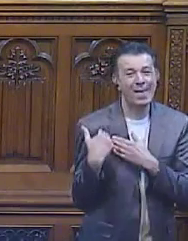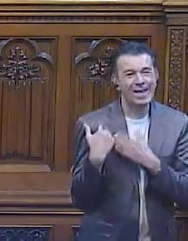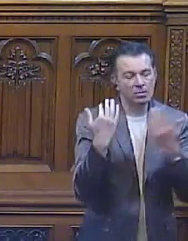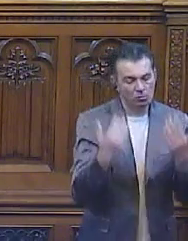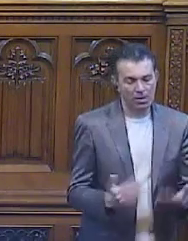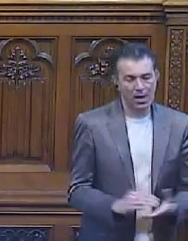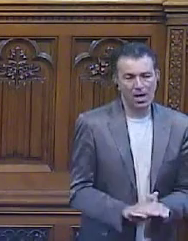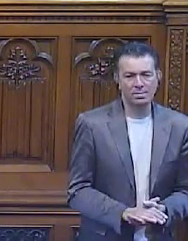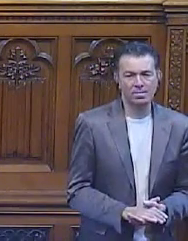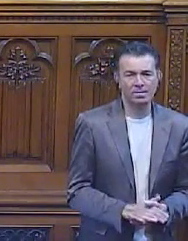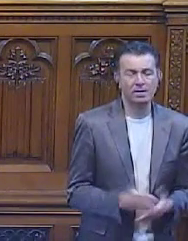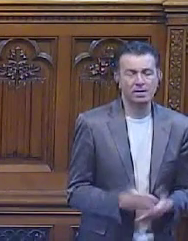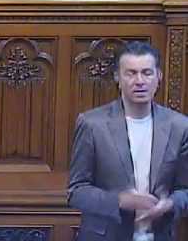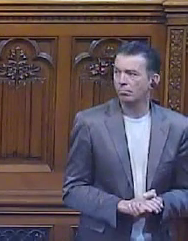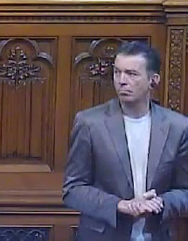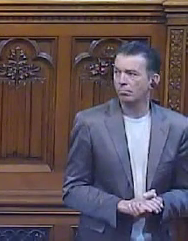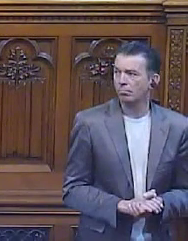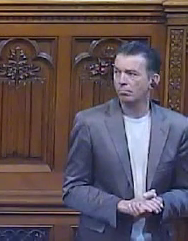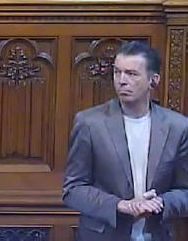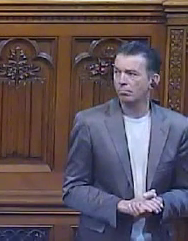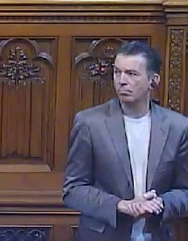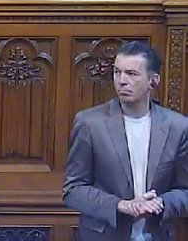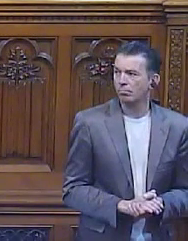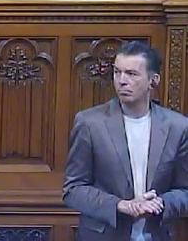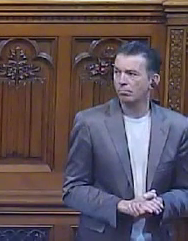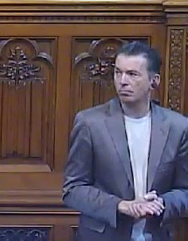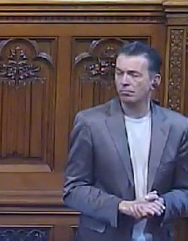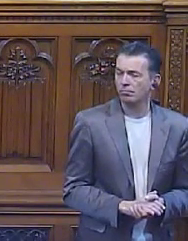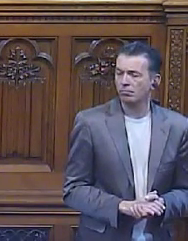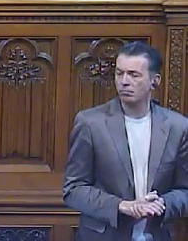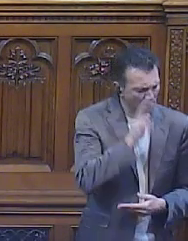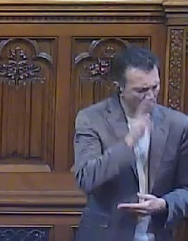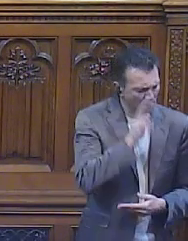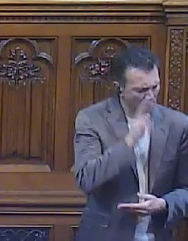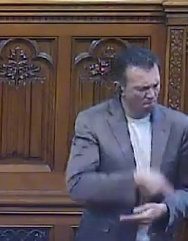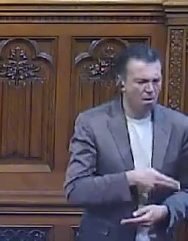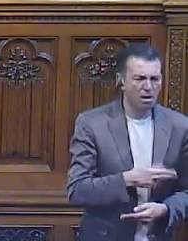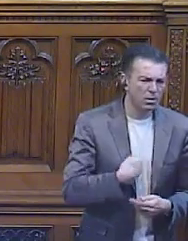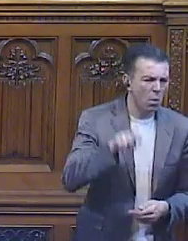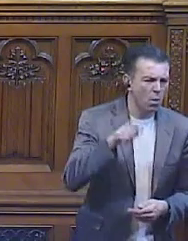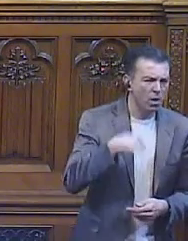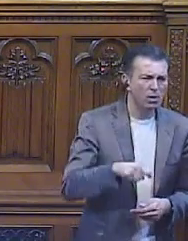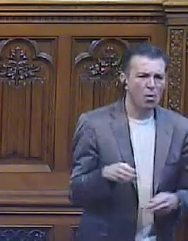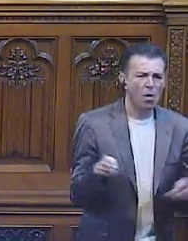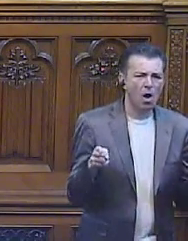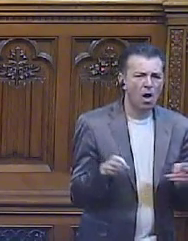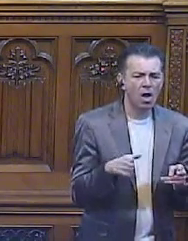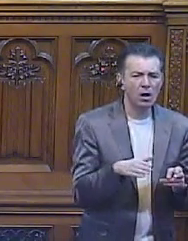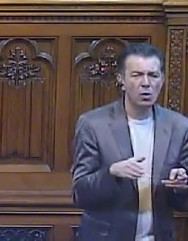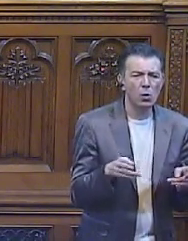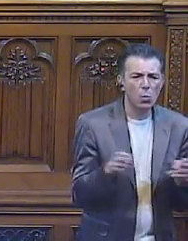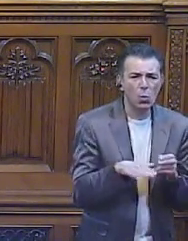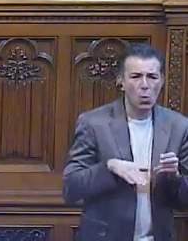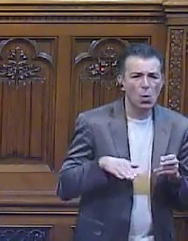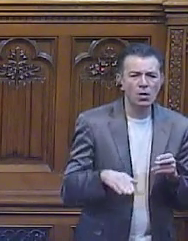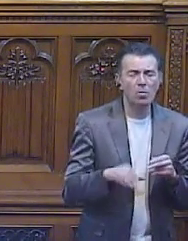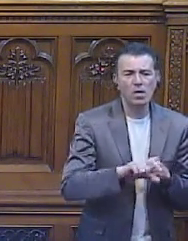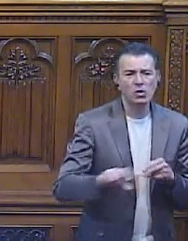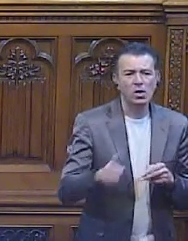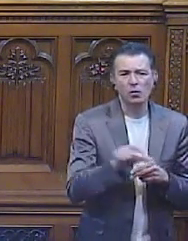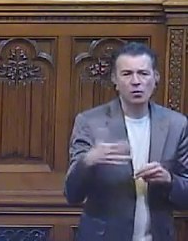Häupl-Belastungsbilanz, was denn alles teurer geworden ist in einer unverschämten Art und Weise. Die Kurzparkscheine um 150%,